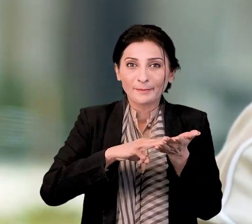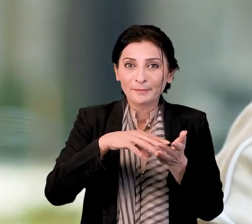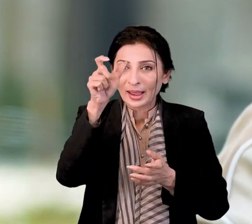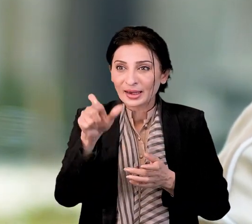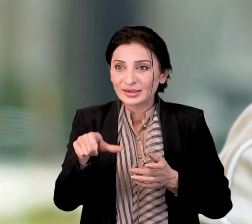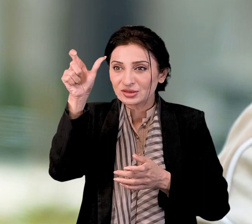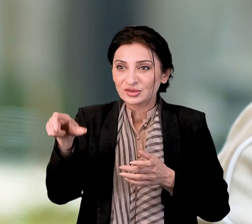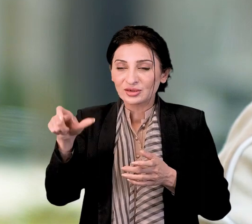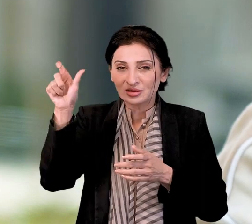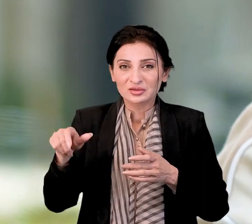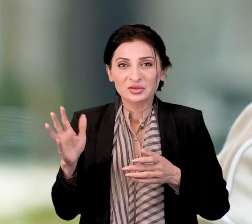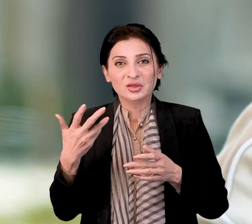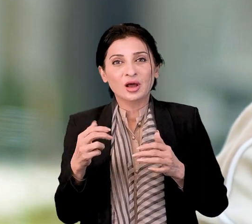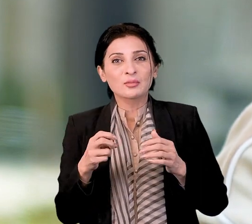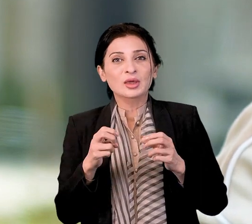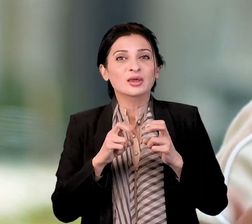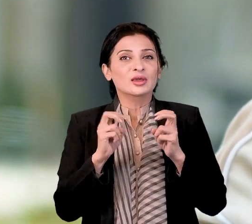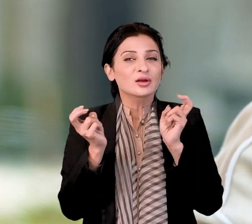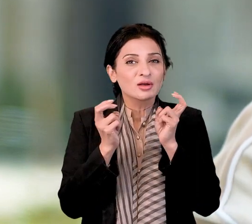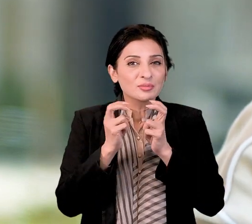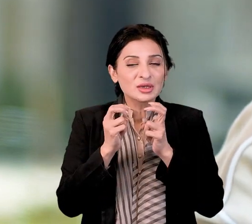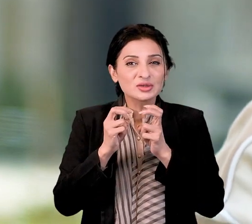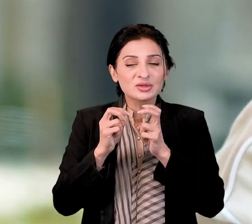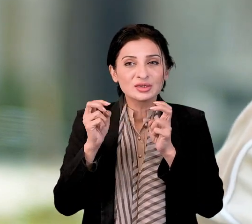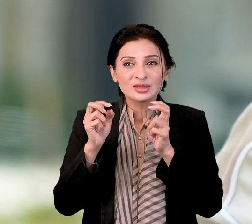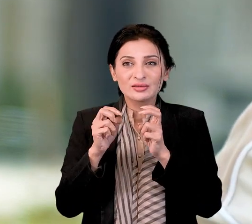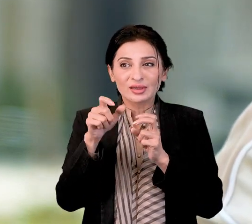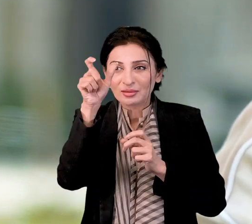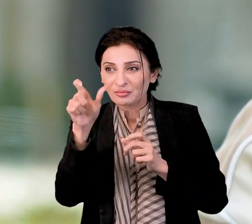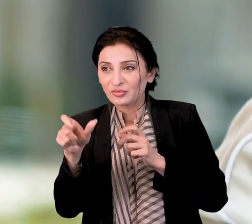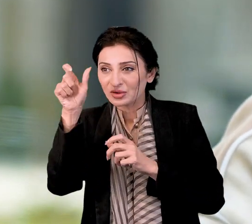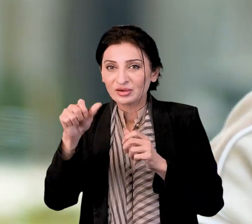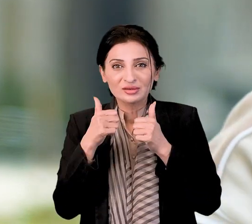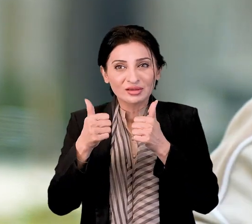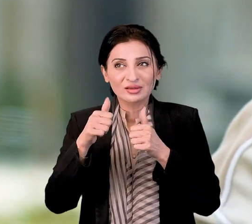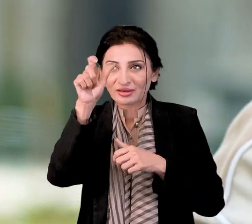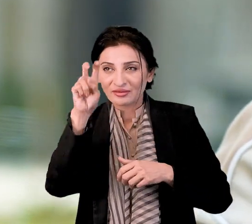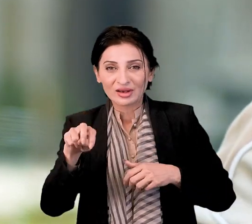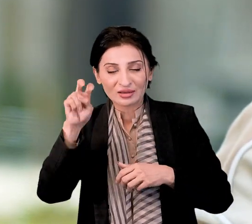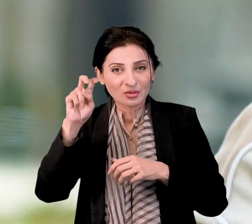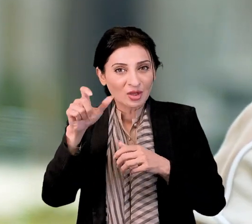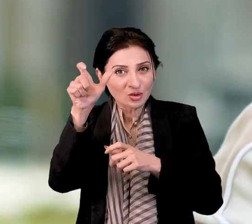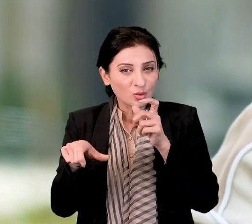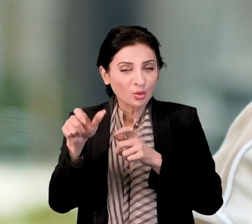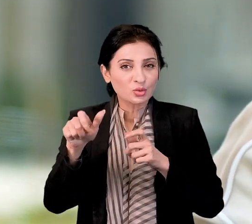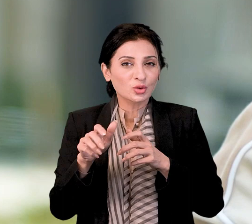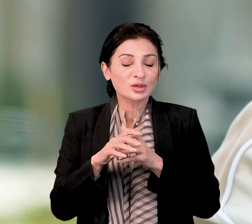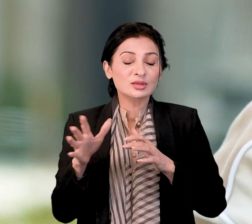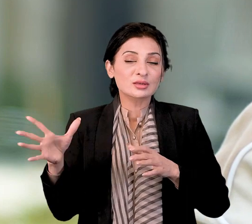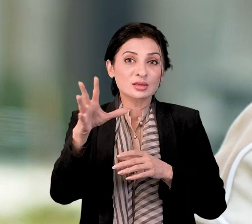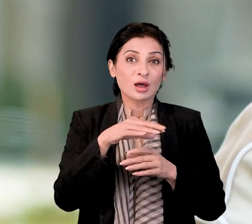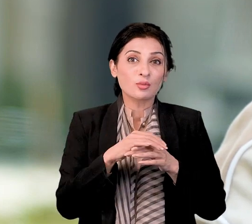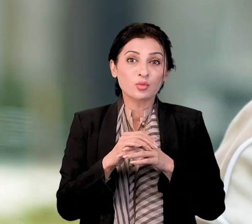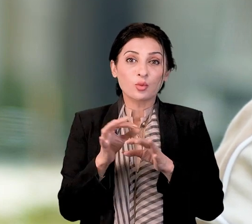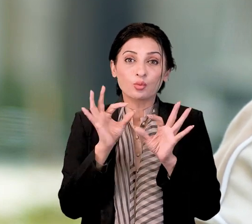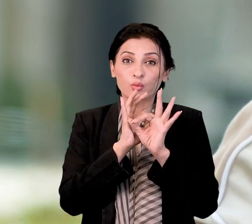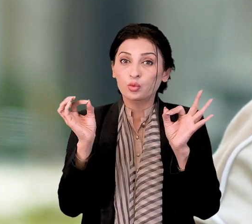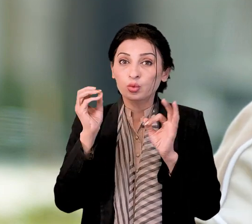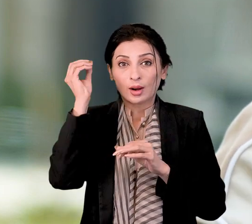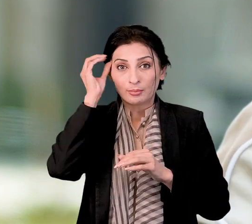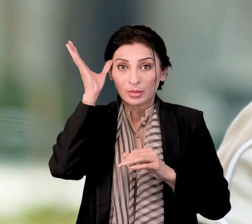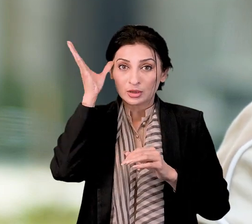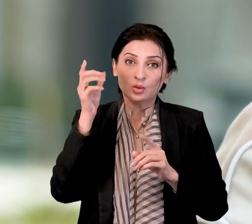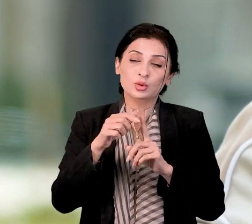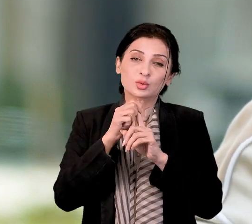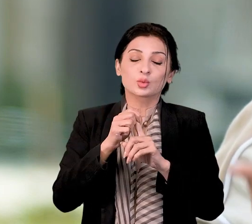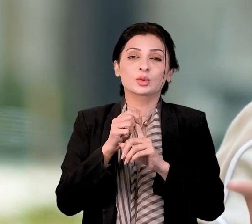about each and every ingredient that goes into your food. Everyone has to be on the same page. और